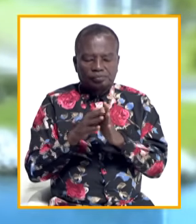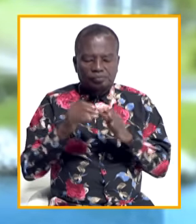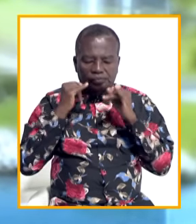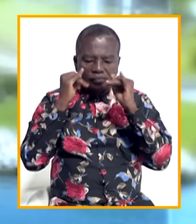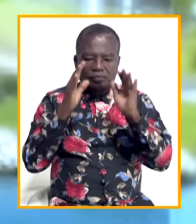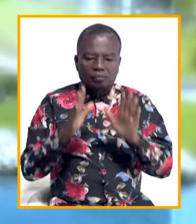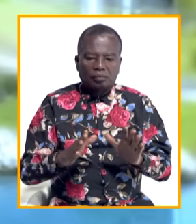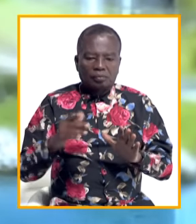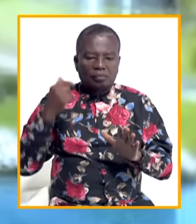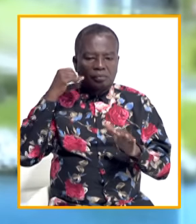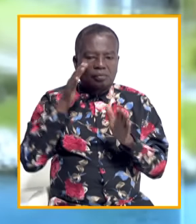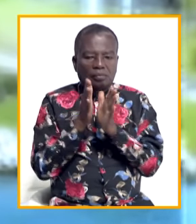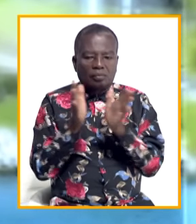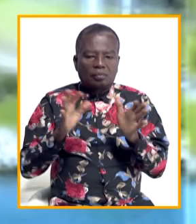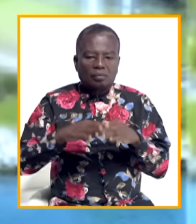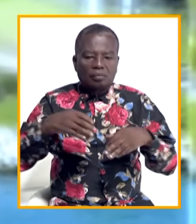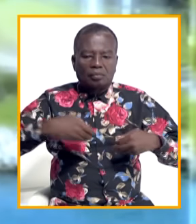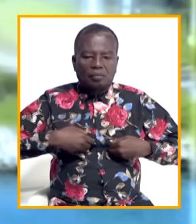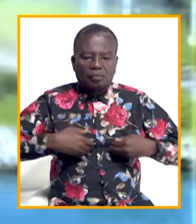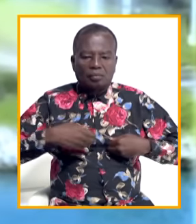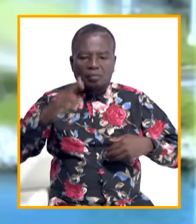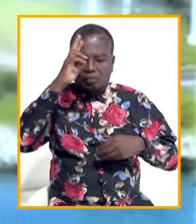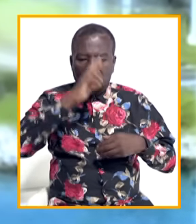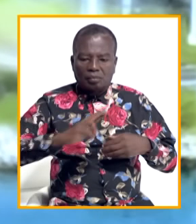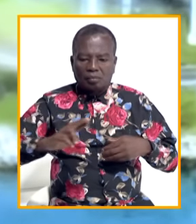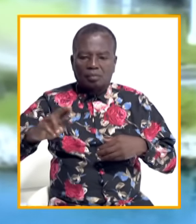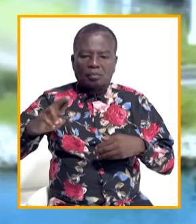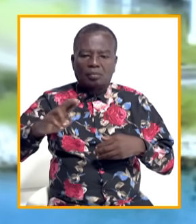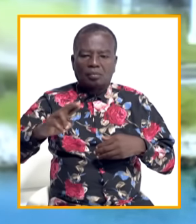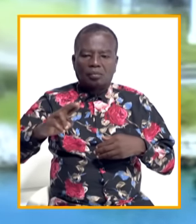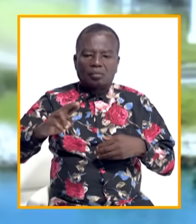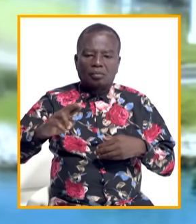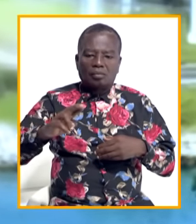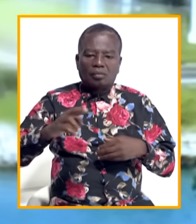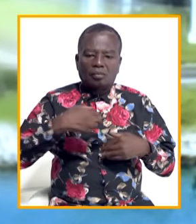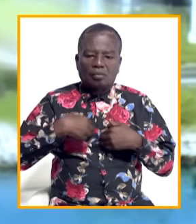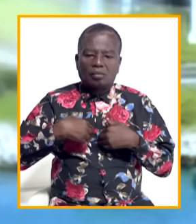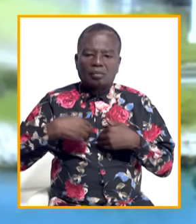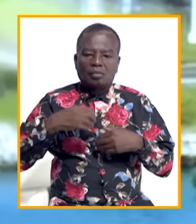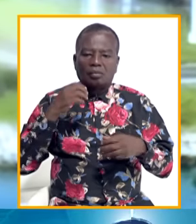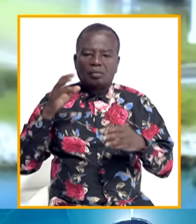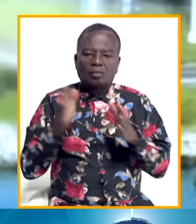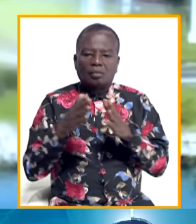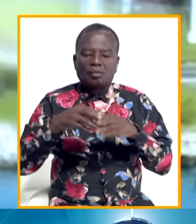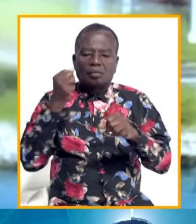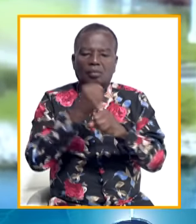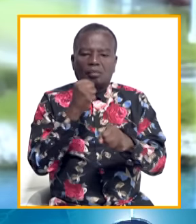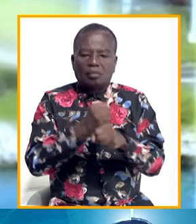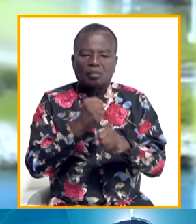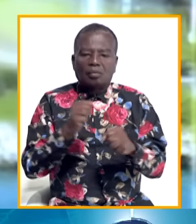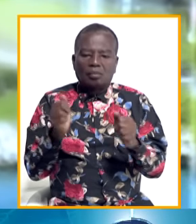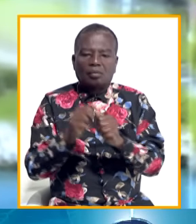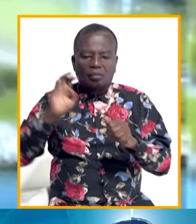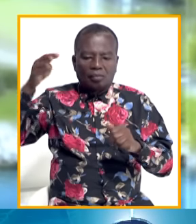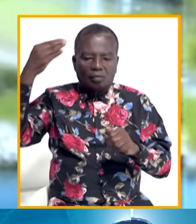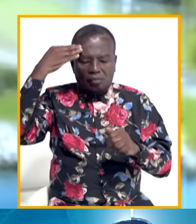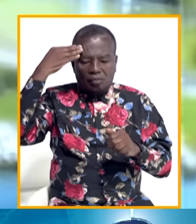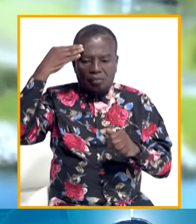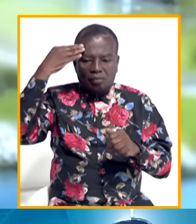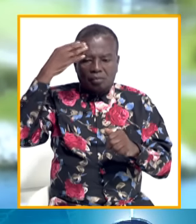La secrétaire d'État de la jeunesse du Rwanda, Sandrine Omutoni, a eu une séance de travail avec les ministres Mamadou Touré